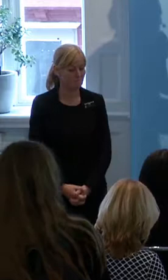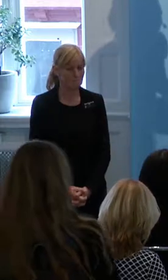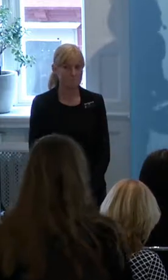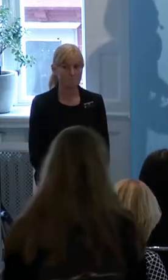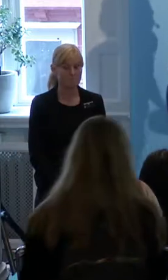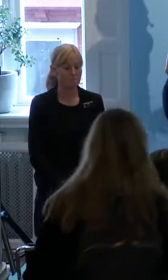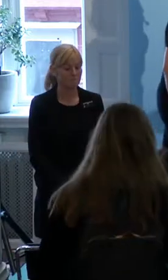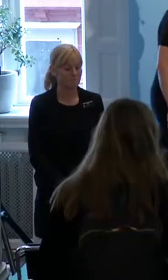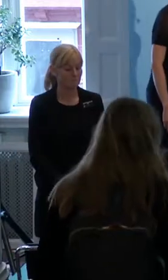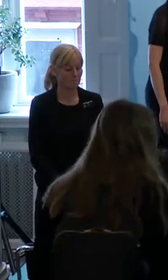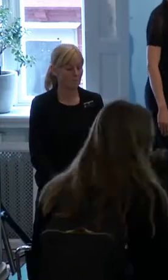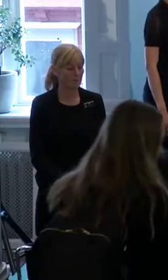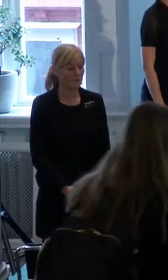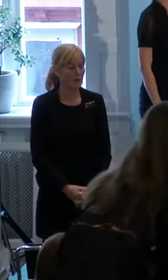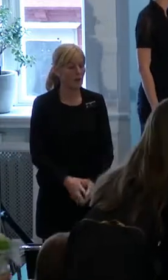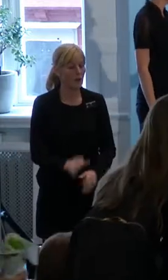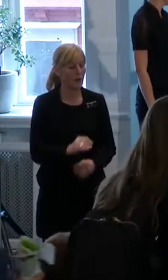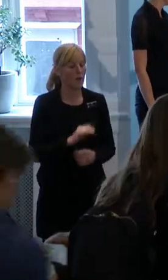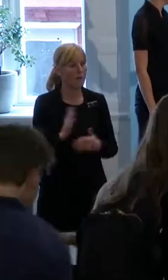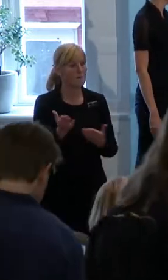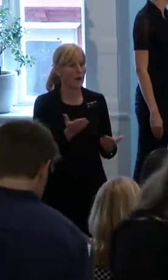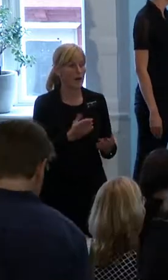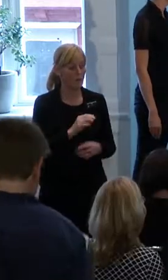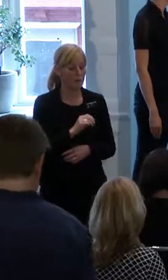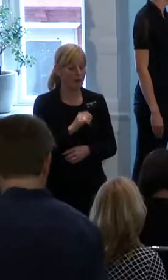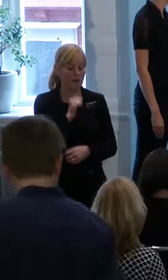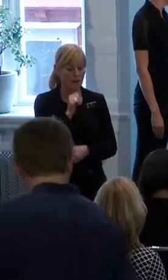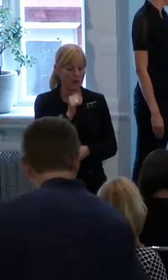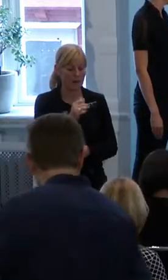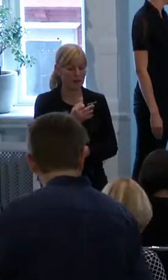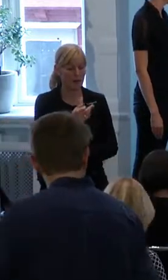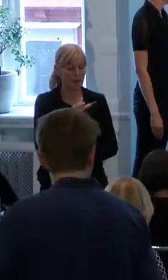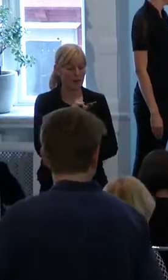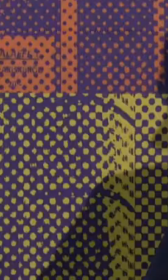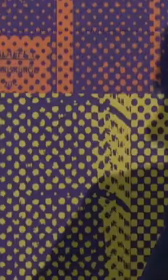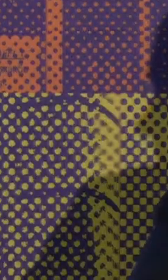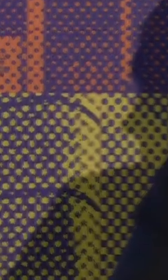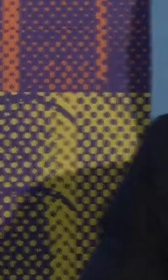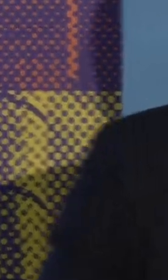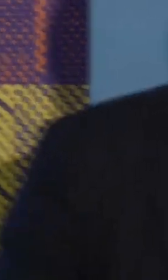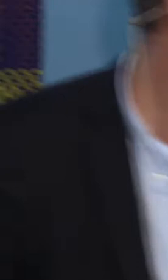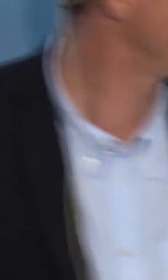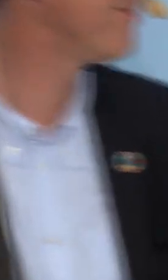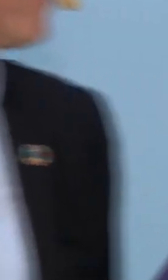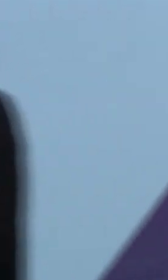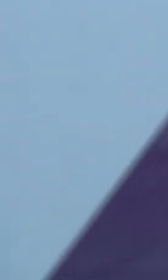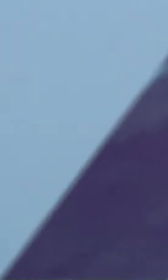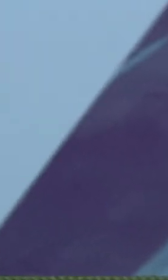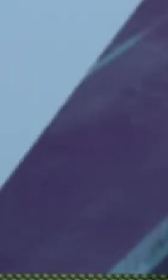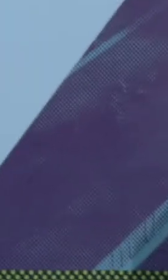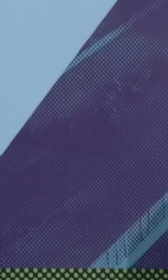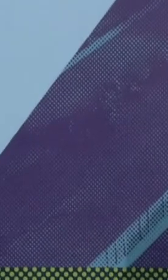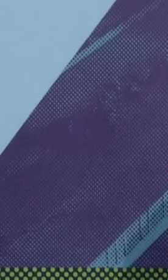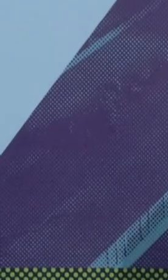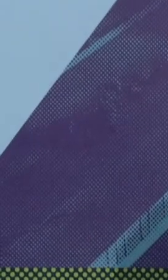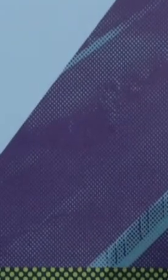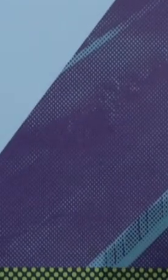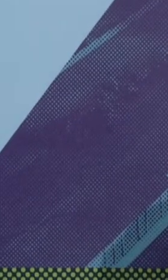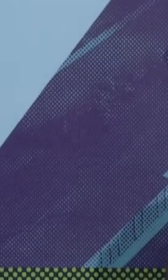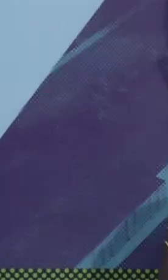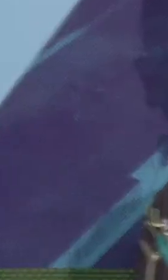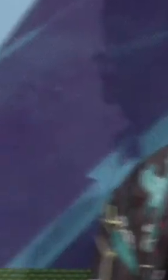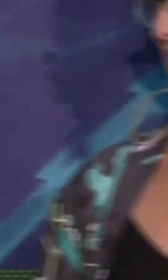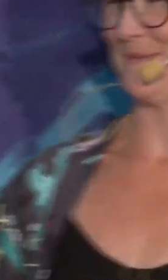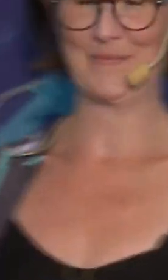Jajamän. Ja. Vad bra. Då ska vi se. Välkommen Anders Självgren, Boverket. Tack. Märta Stenevi, kommunalråd Malmö